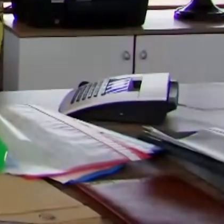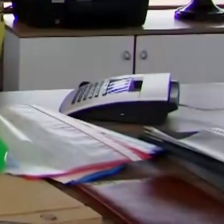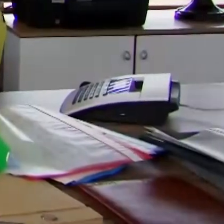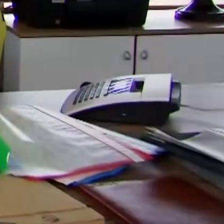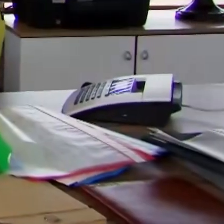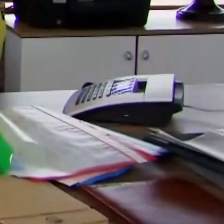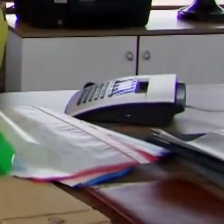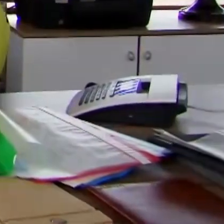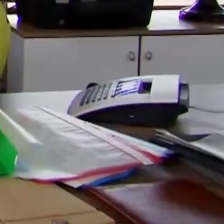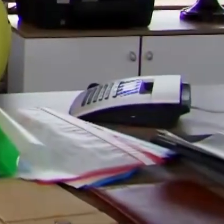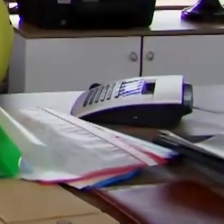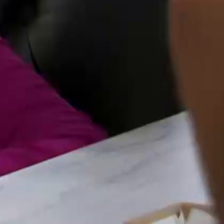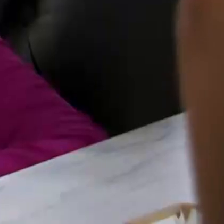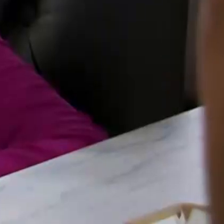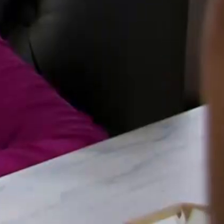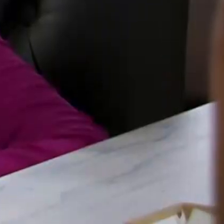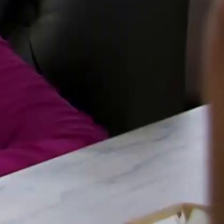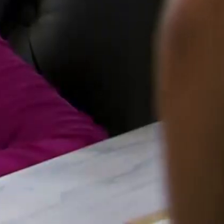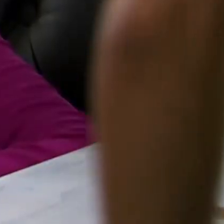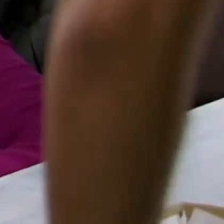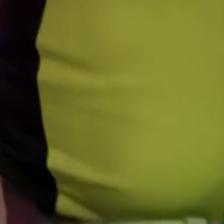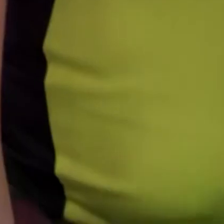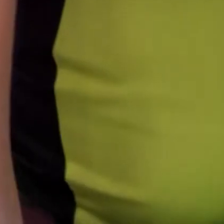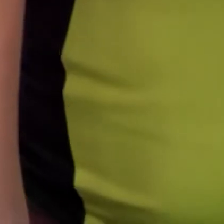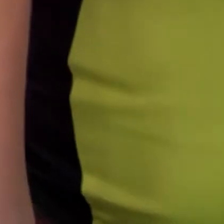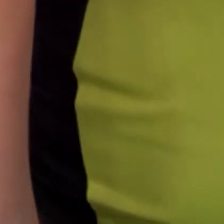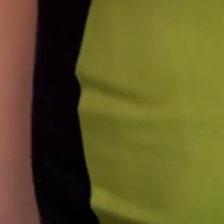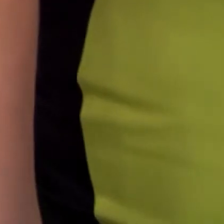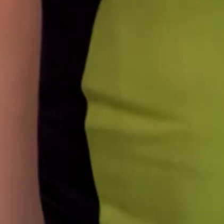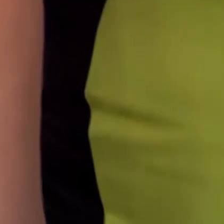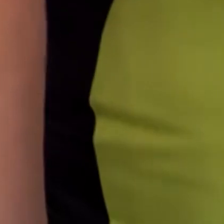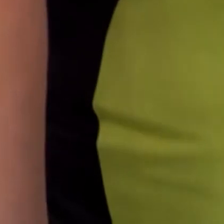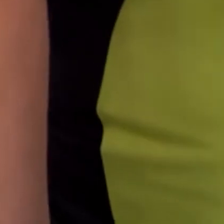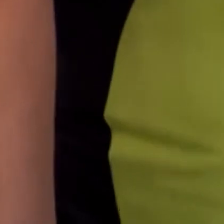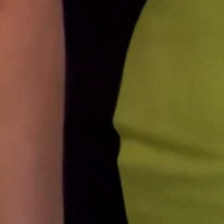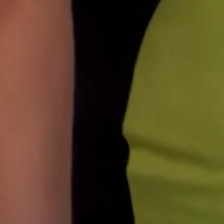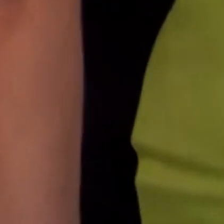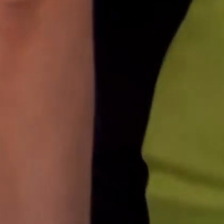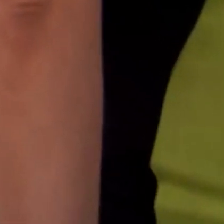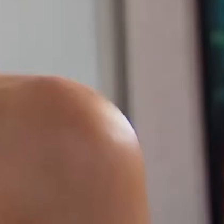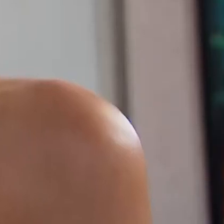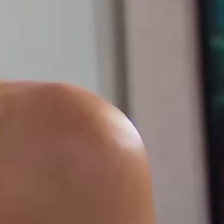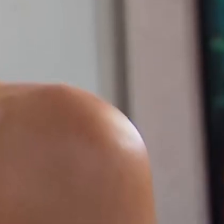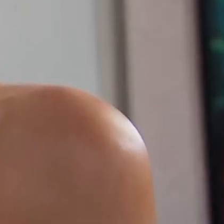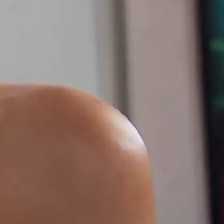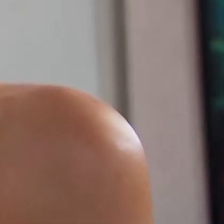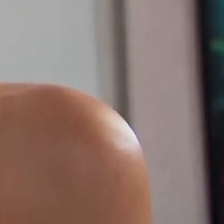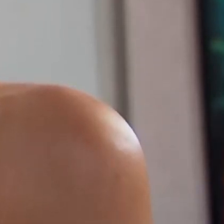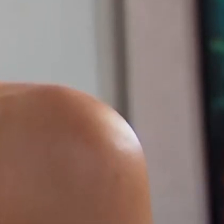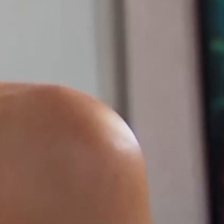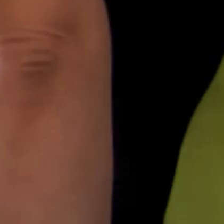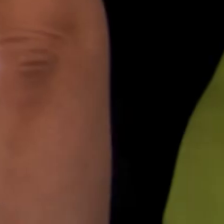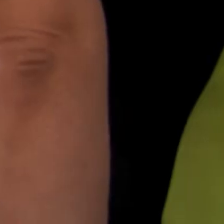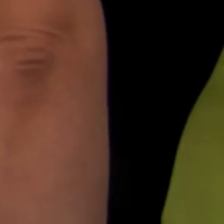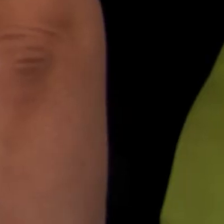kenarına oturdu. Şeval şaşkın. Timuçin gözlüklerinin üstünden Cavidan'ın bacaklarına ve göğüslerine bakıyor. Bir